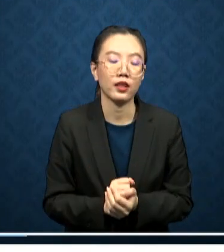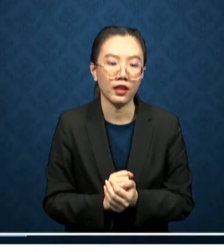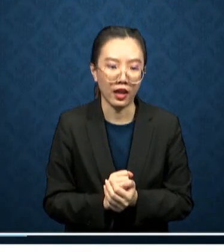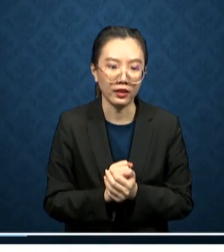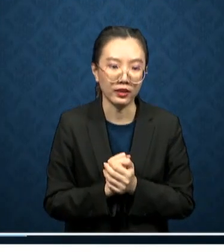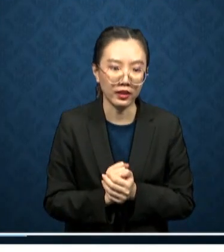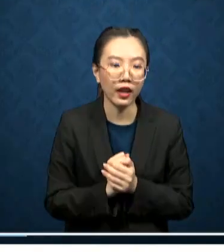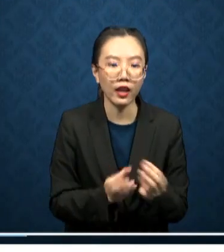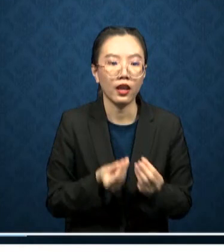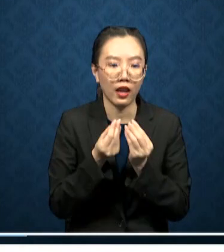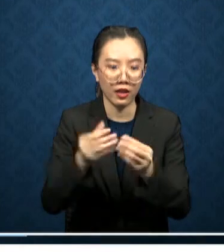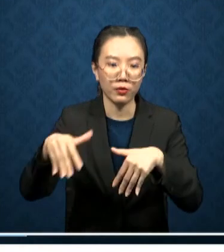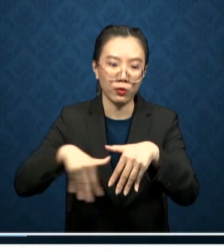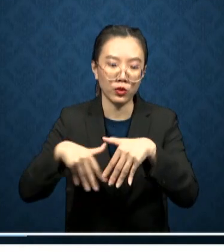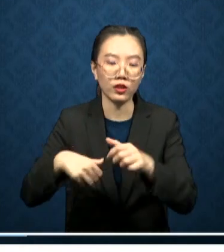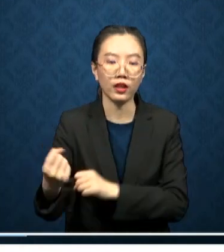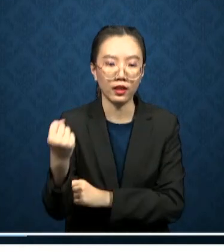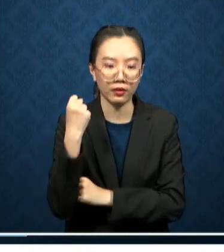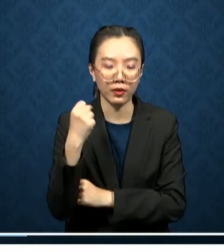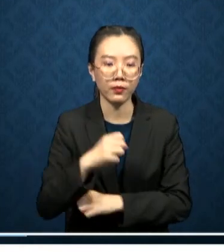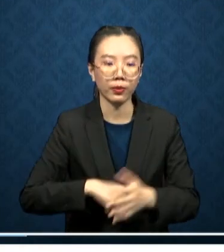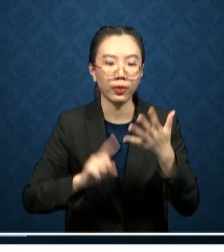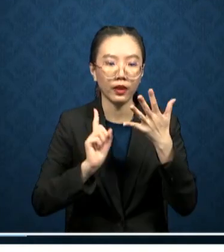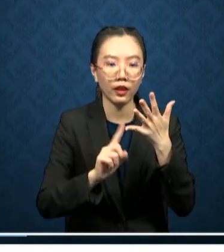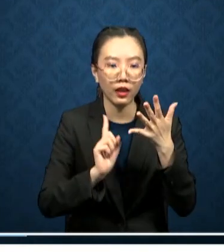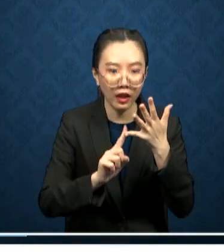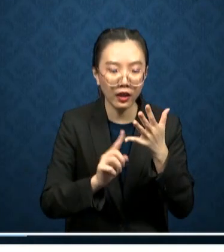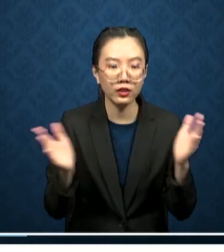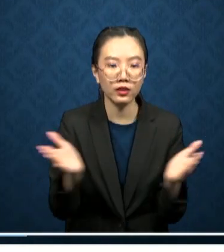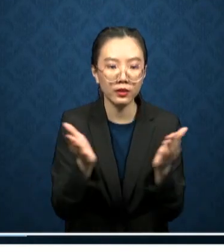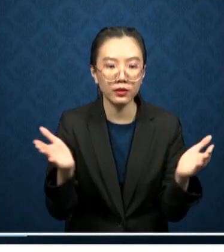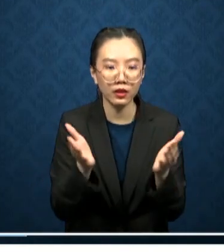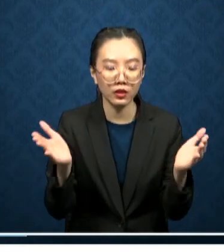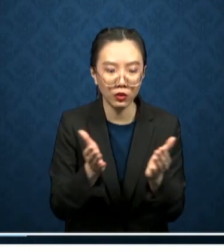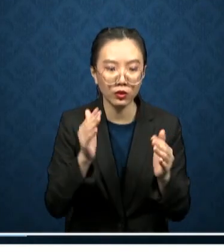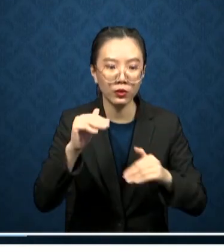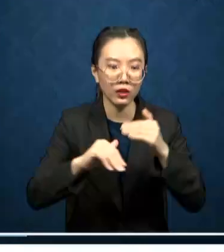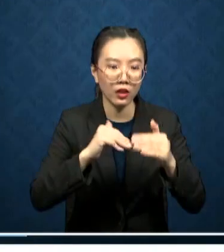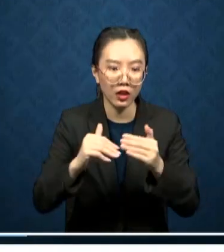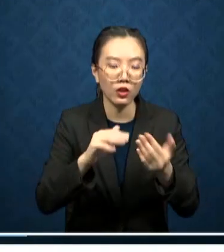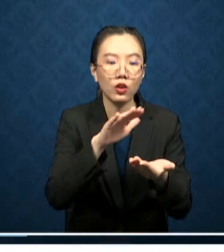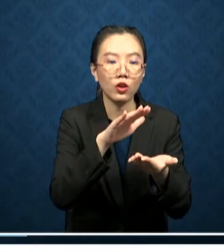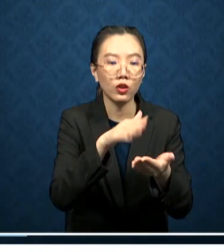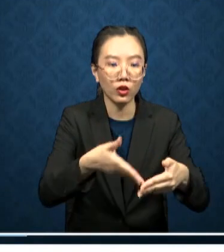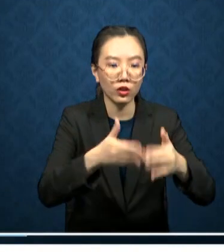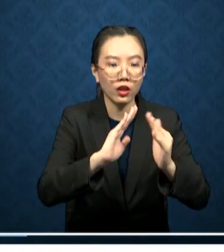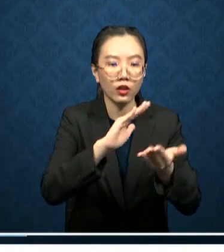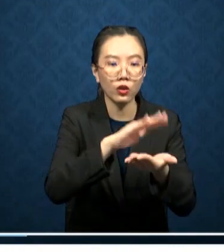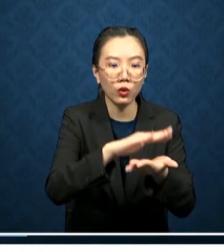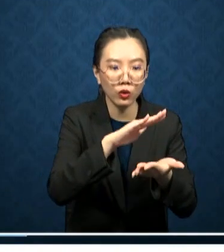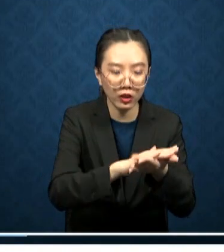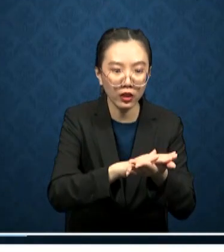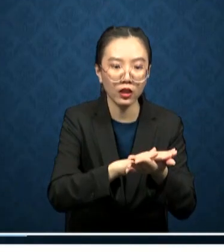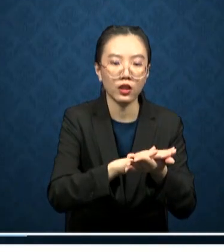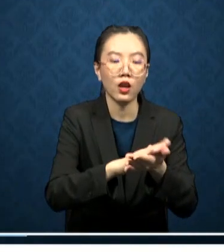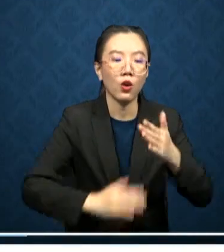เข้มแข็ง5. ทรงเสริมสบสนุนให้เกิดโงเดียนสวิธีให้เกิดขใพนที่ผ่องกั